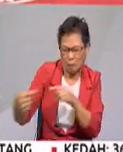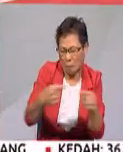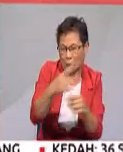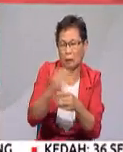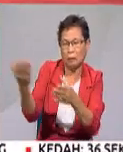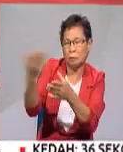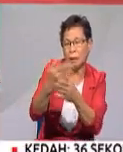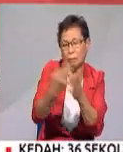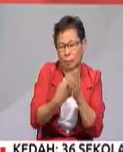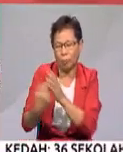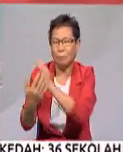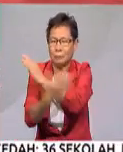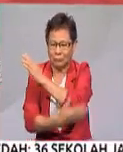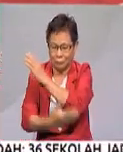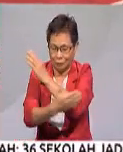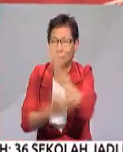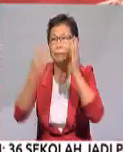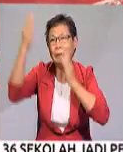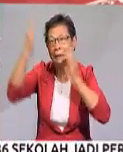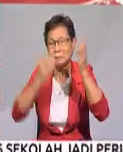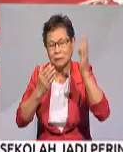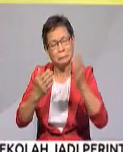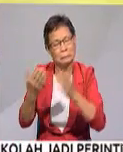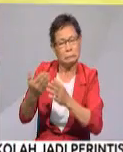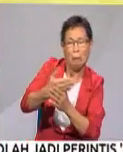mengancam perpaduan negara.